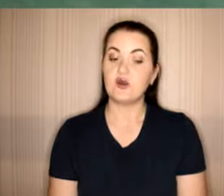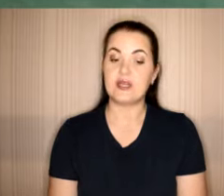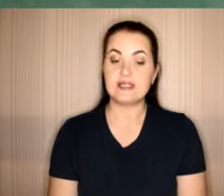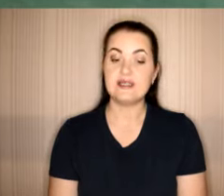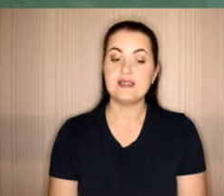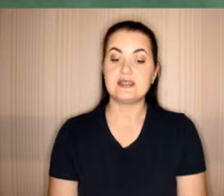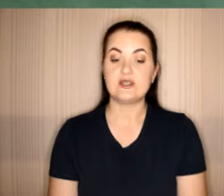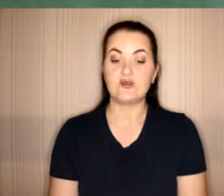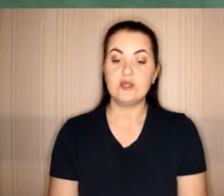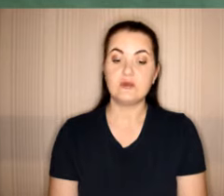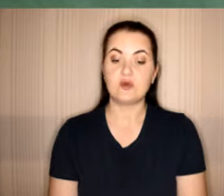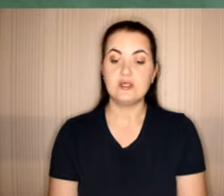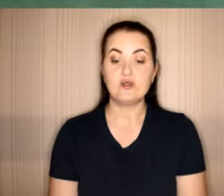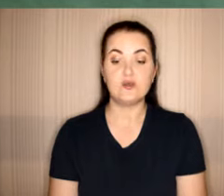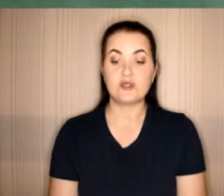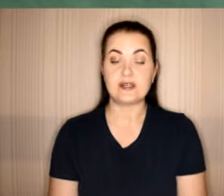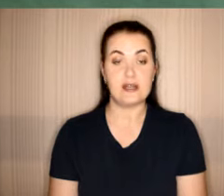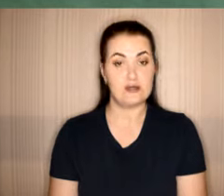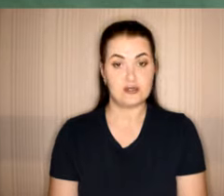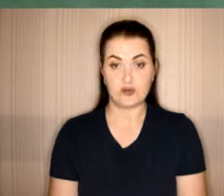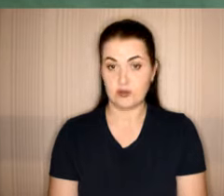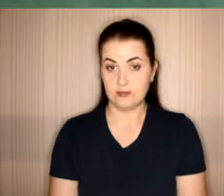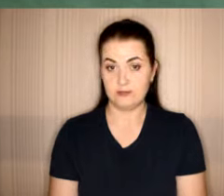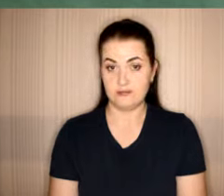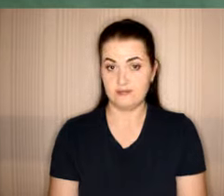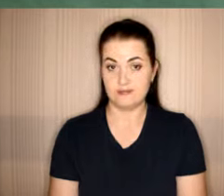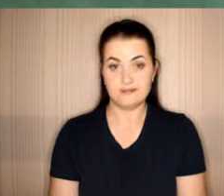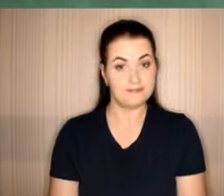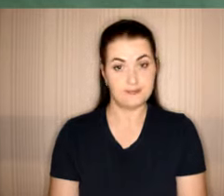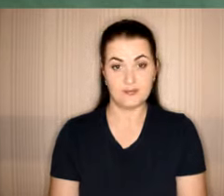Третє. Олеся із задоволенням ходить до музикальної школи.